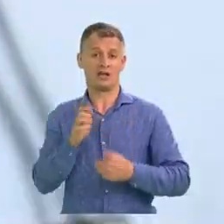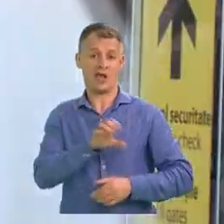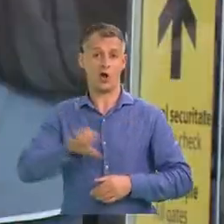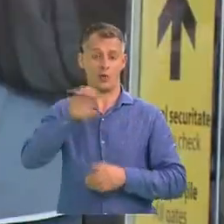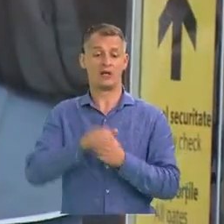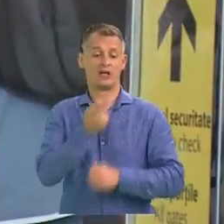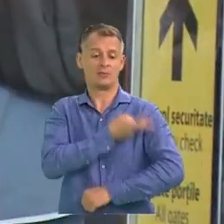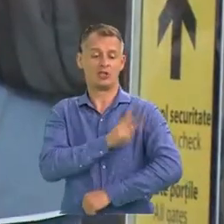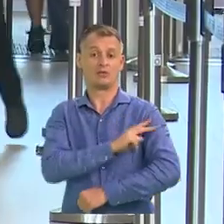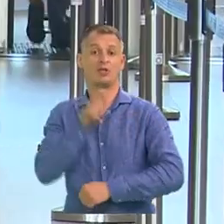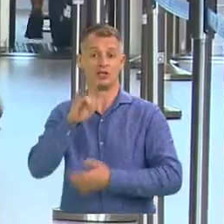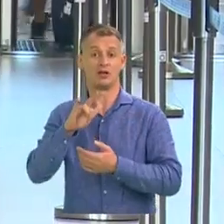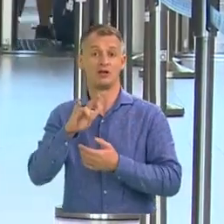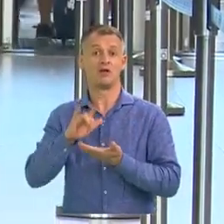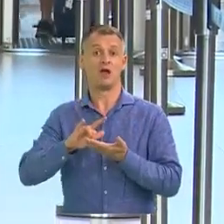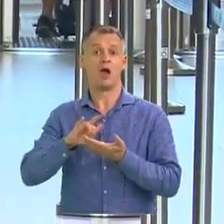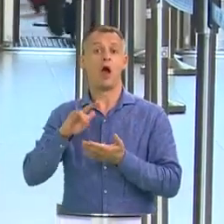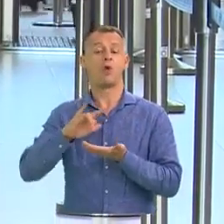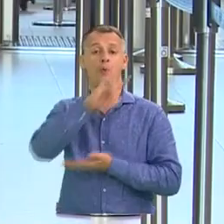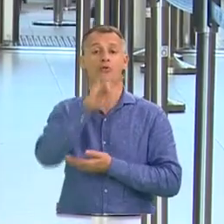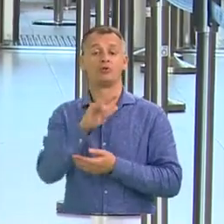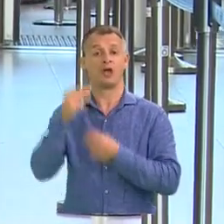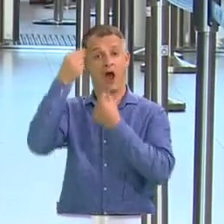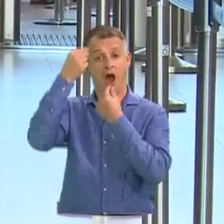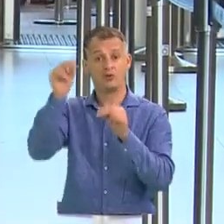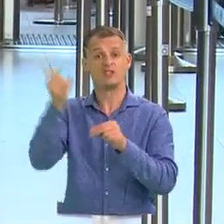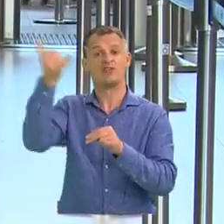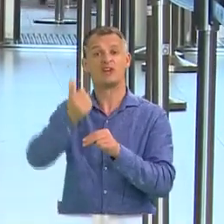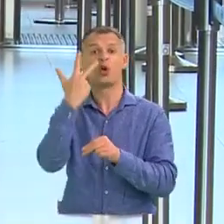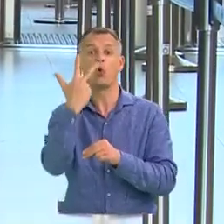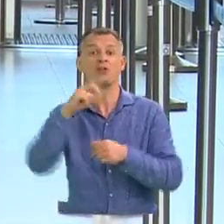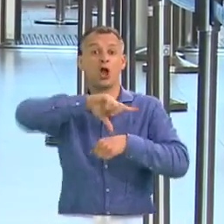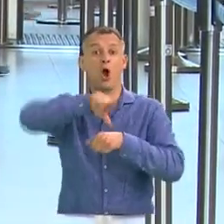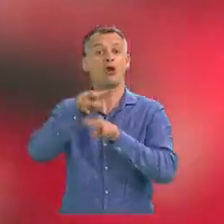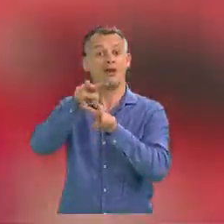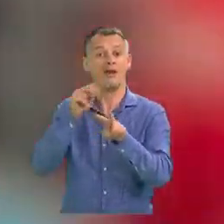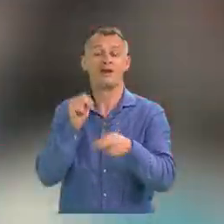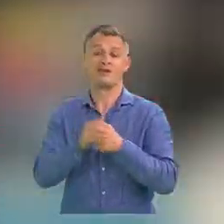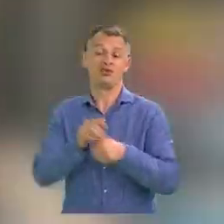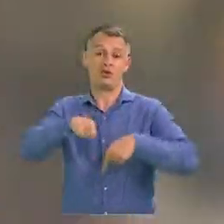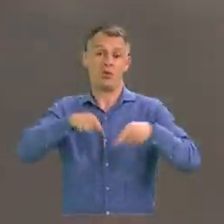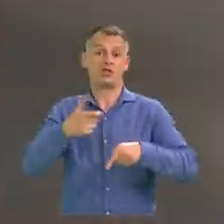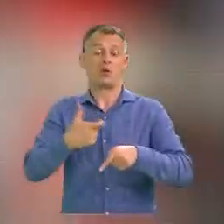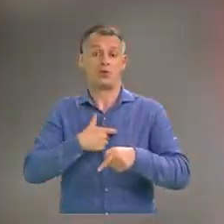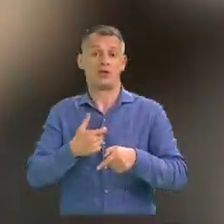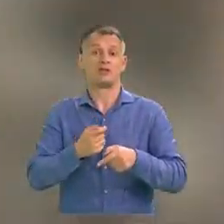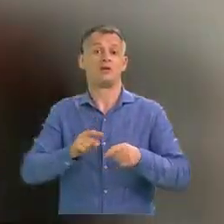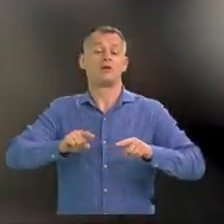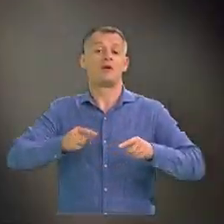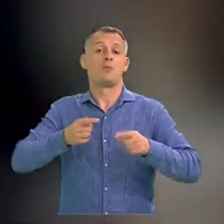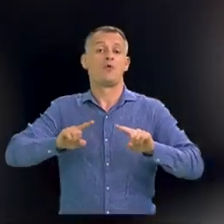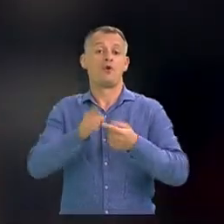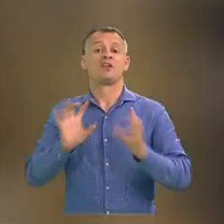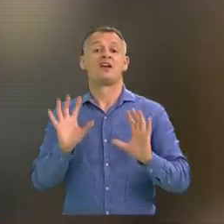îndeamnă pasagerii să vină cu 3 ore înainte de zbor. Traficul aerian din România ar putea fi afectat în zilele următoare de grevele, blocajele și zborurile